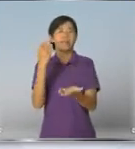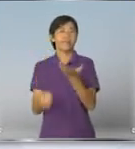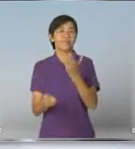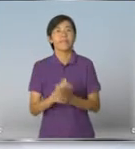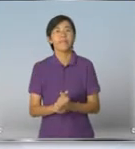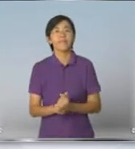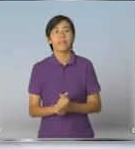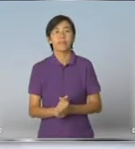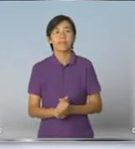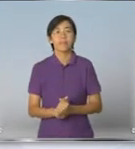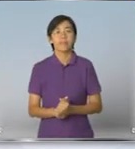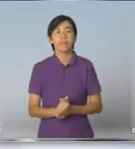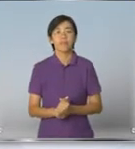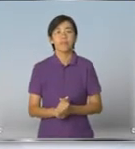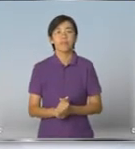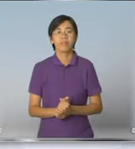567